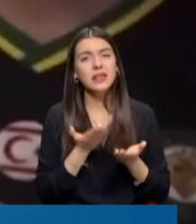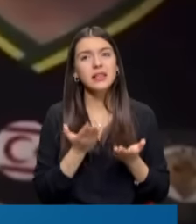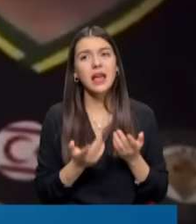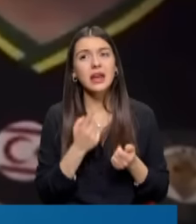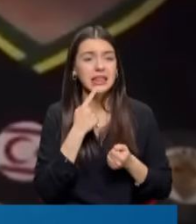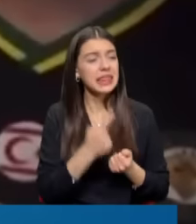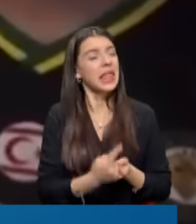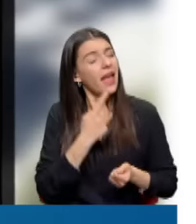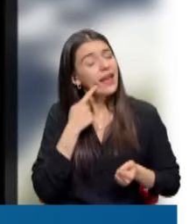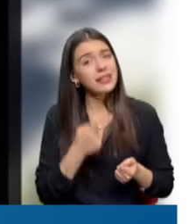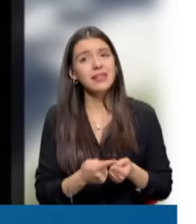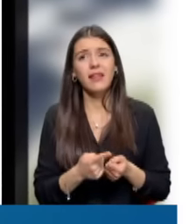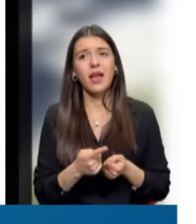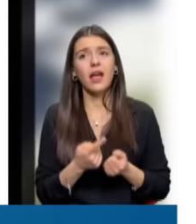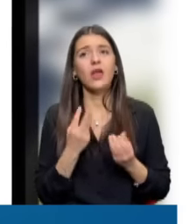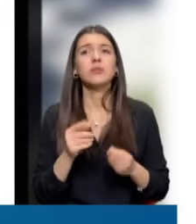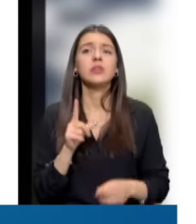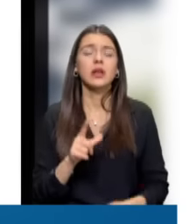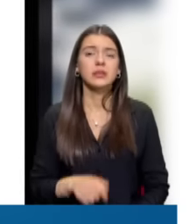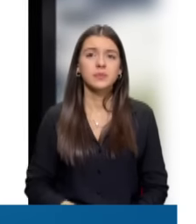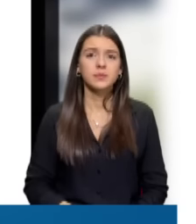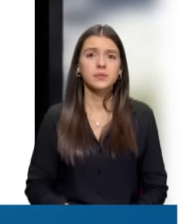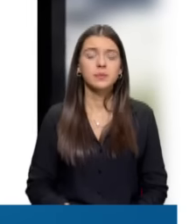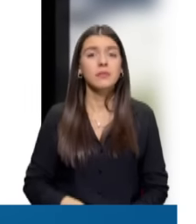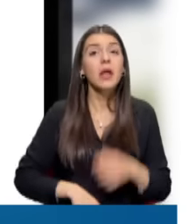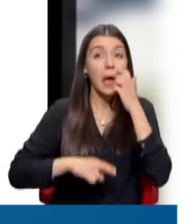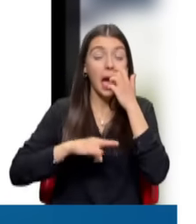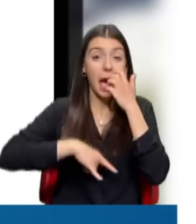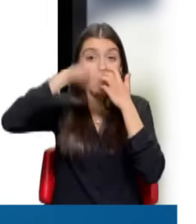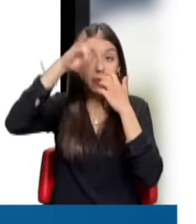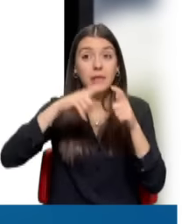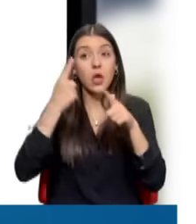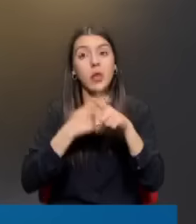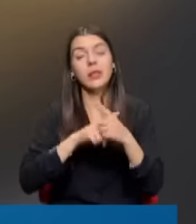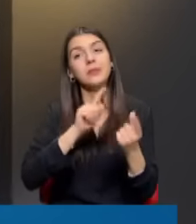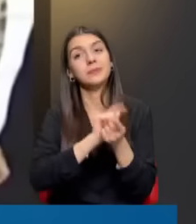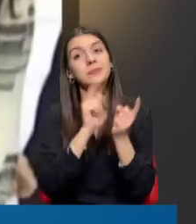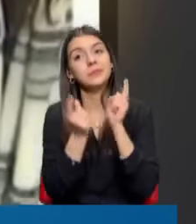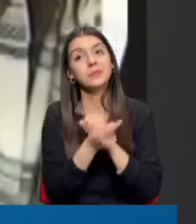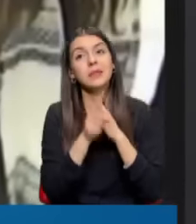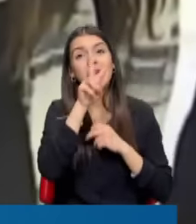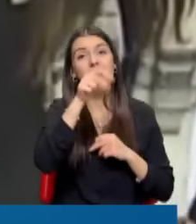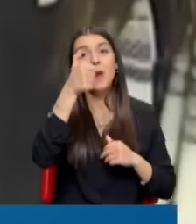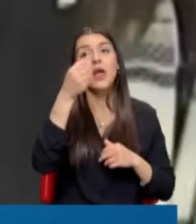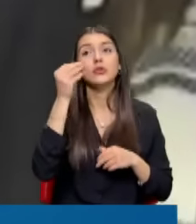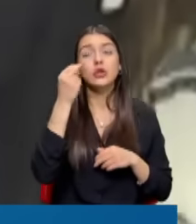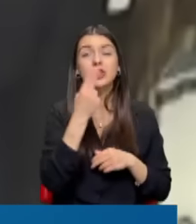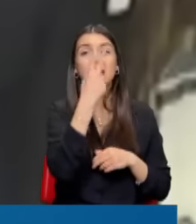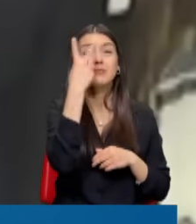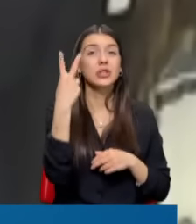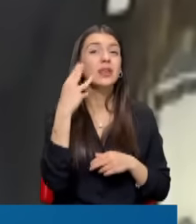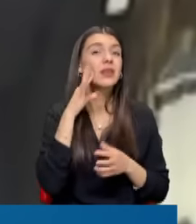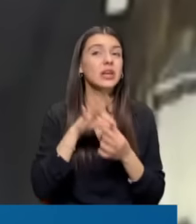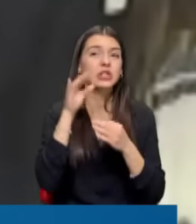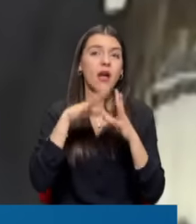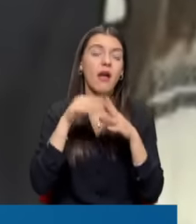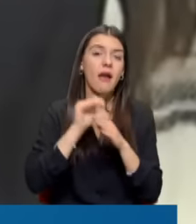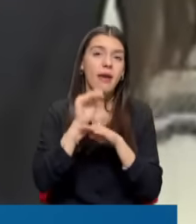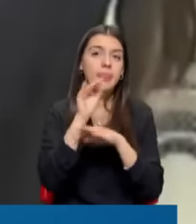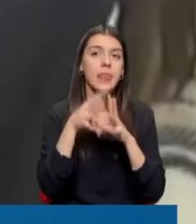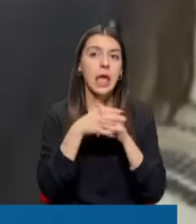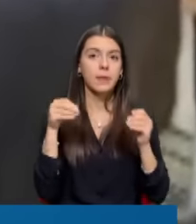adalet diyerek haykırdı. Apartmandan otele çevrilen binada 26'sı çocuk, 72 kişi hayatını kaybetmişti. Kuzey